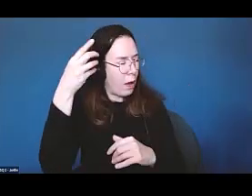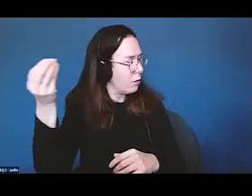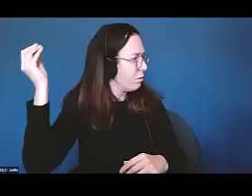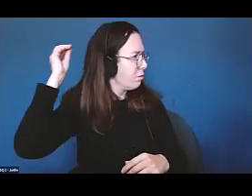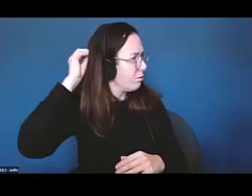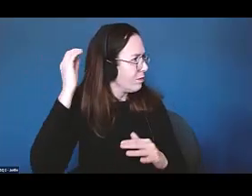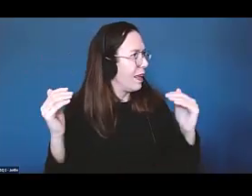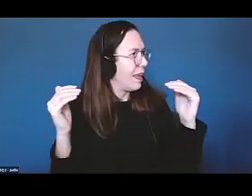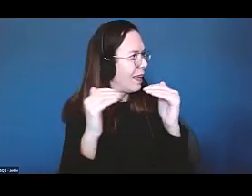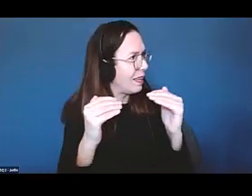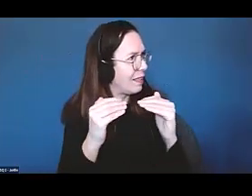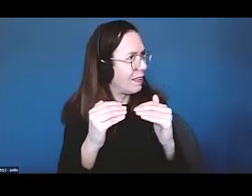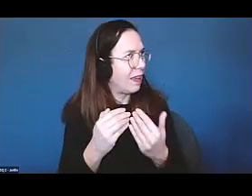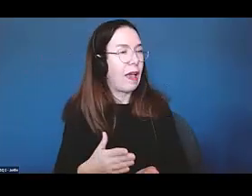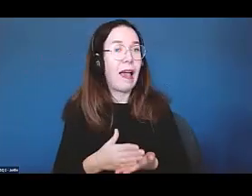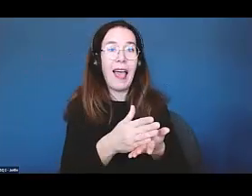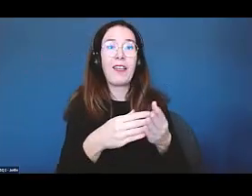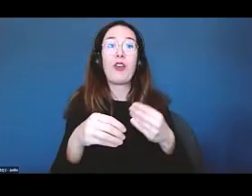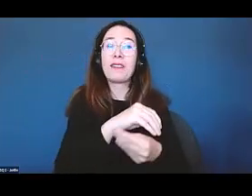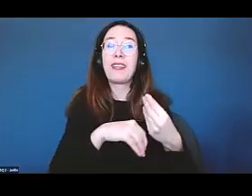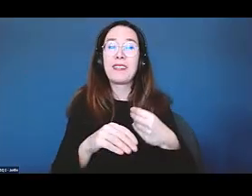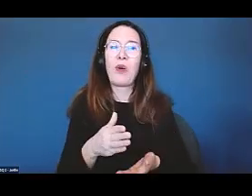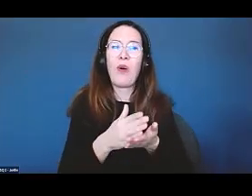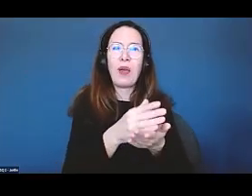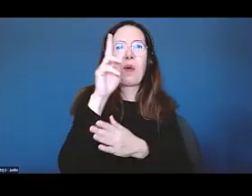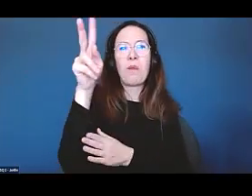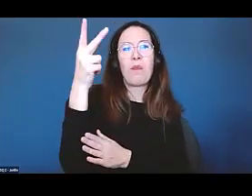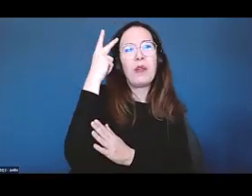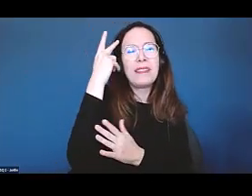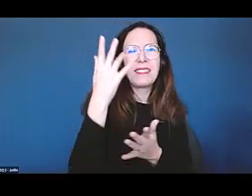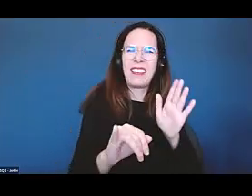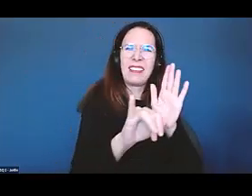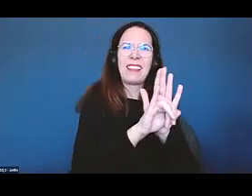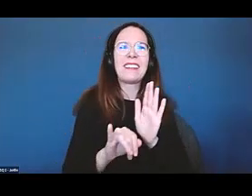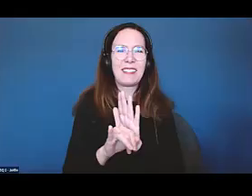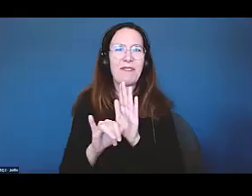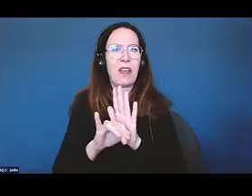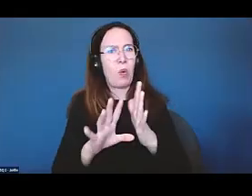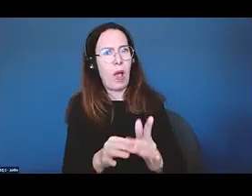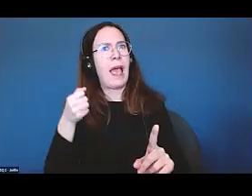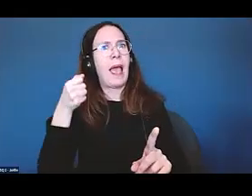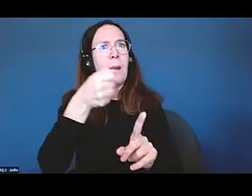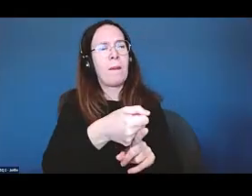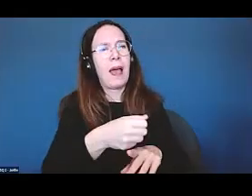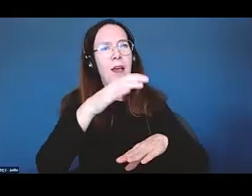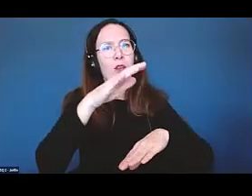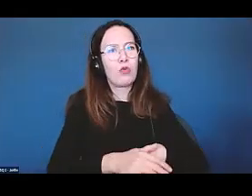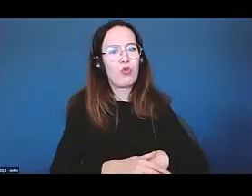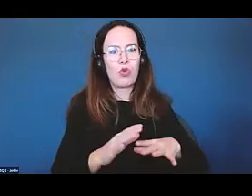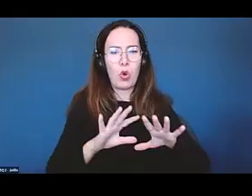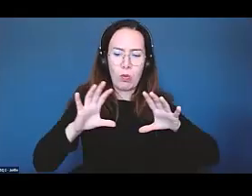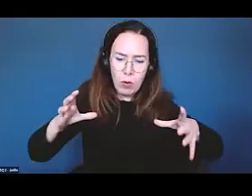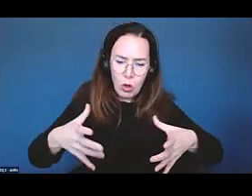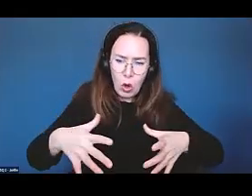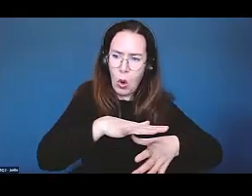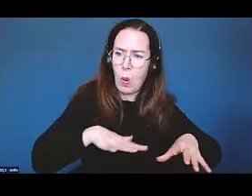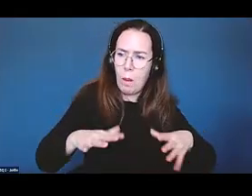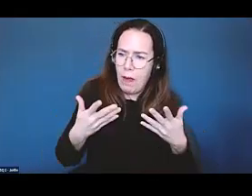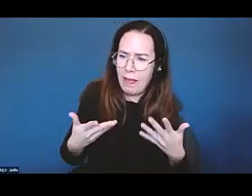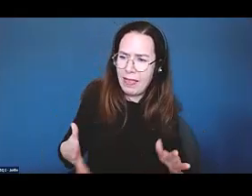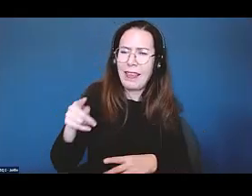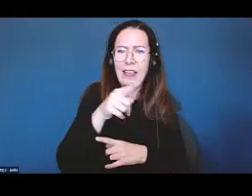aide et aide nos organisations à identifier les politiques qui peuvent avoir un impact sur des